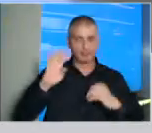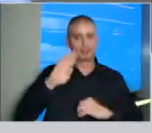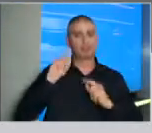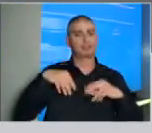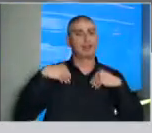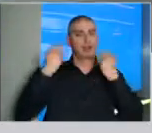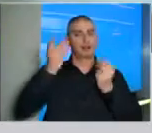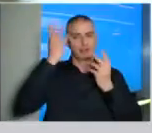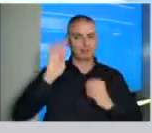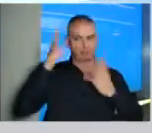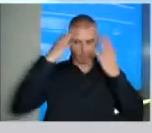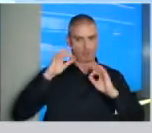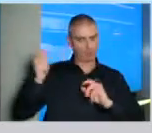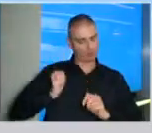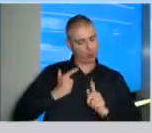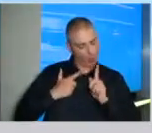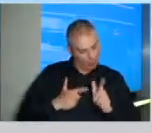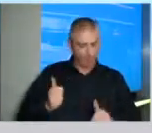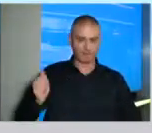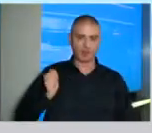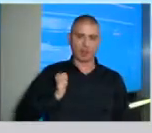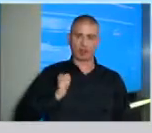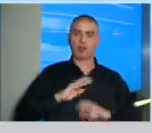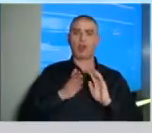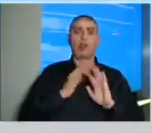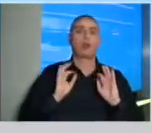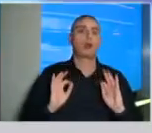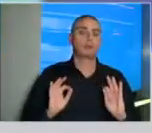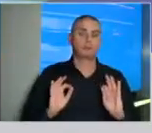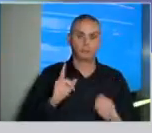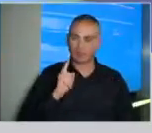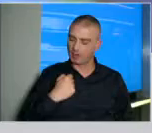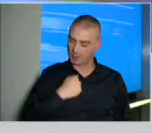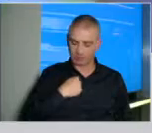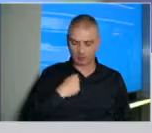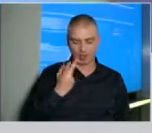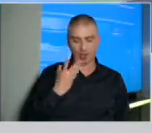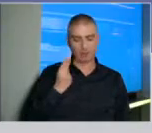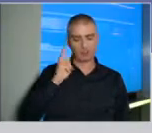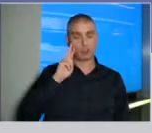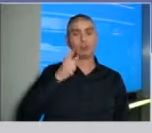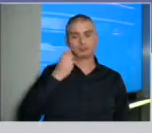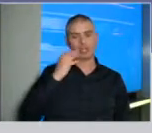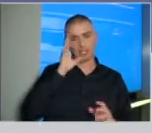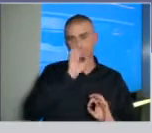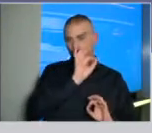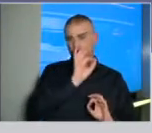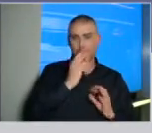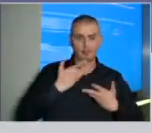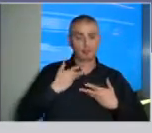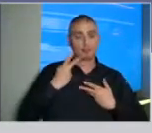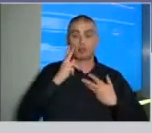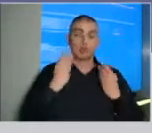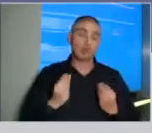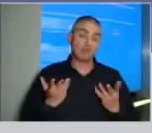לתת לביבי כבוד של לוחם וחייל, והכל בסדר, אבל אני הרבה יותר. אני חושב שזאת הייתה גישה שהייתה מתקבלת הרבה יותר